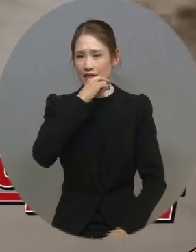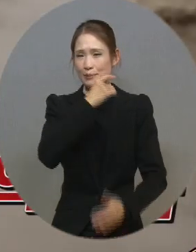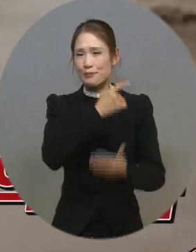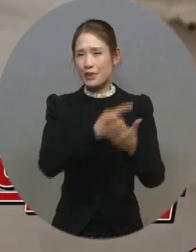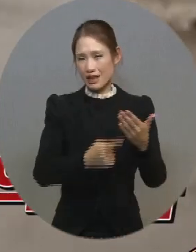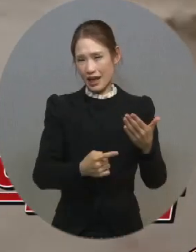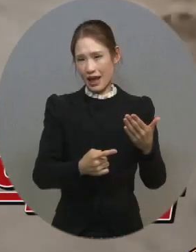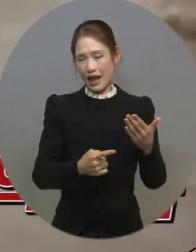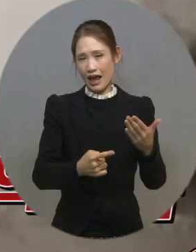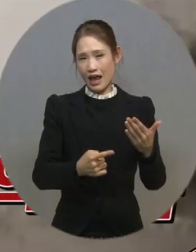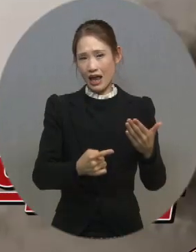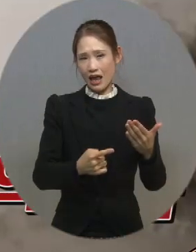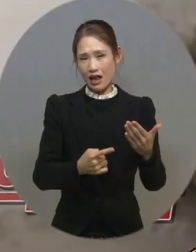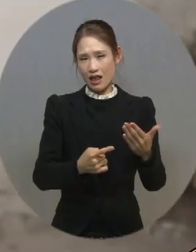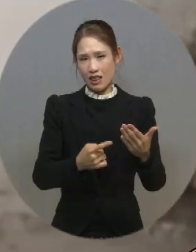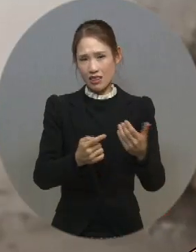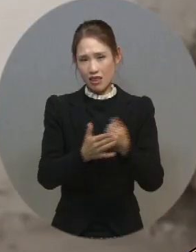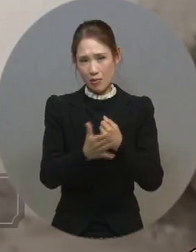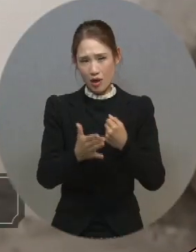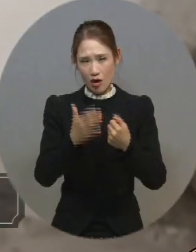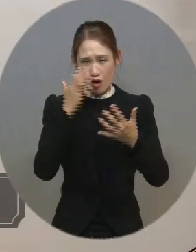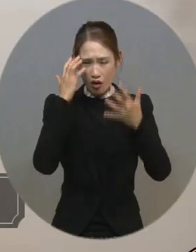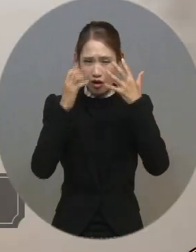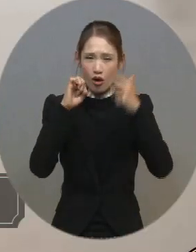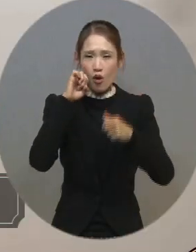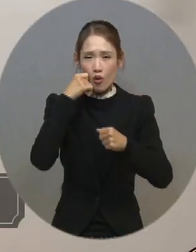피해 대책본부에서 하도 어려우니까